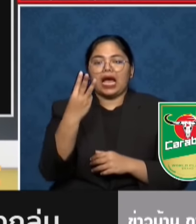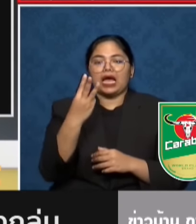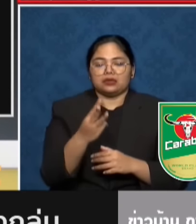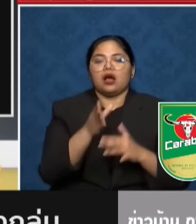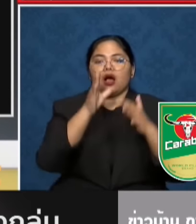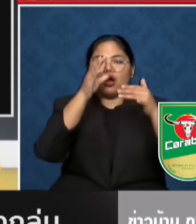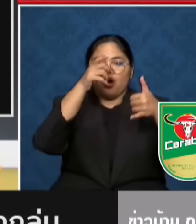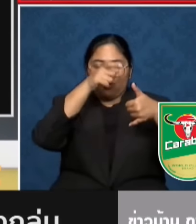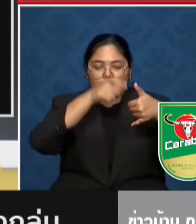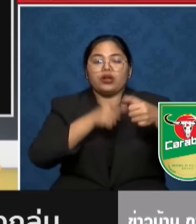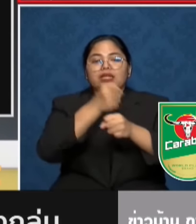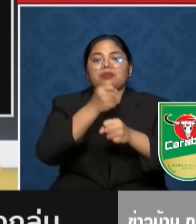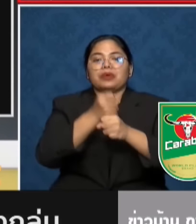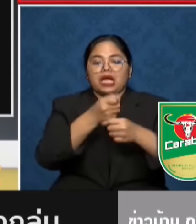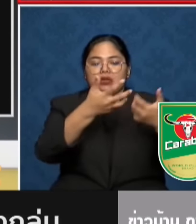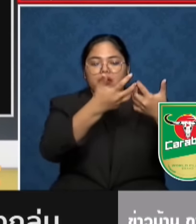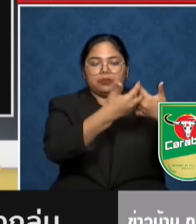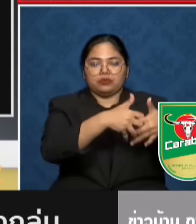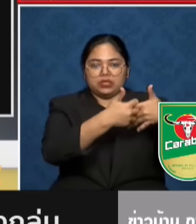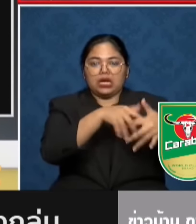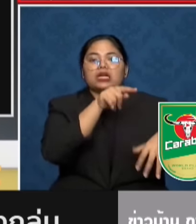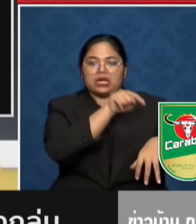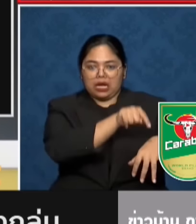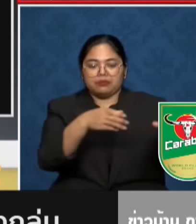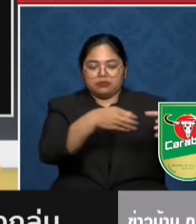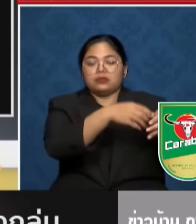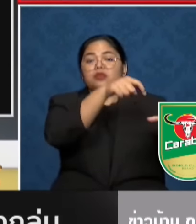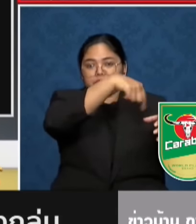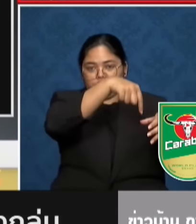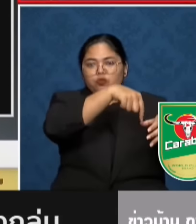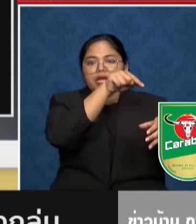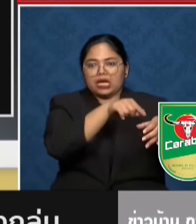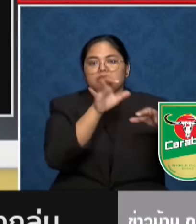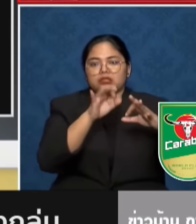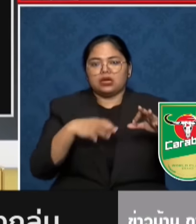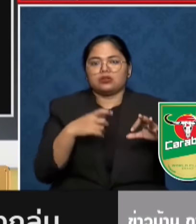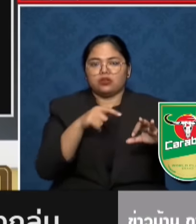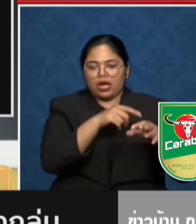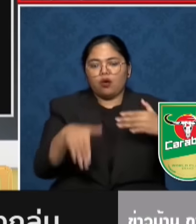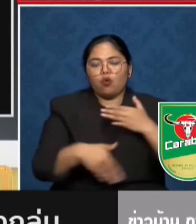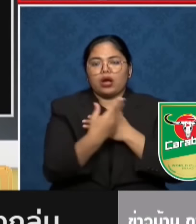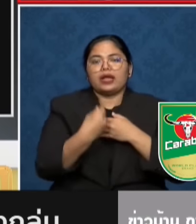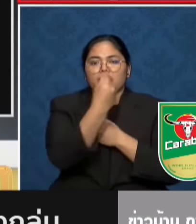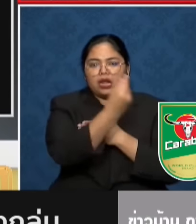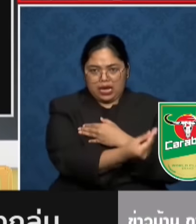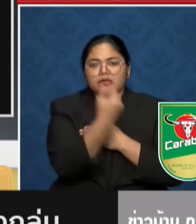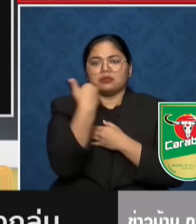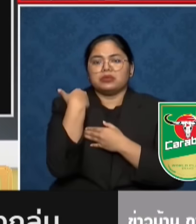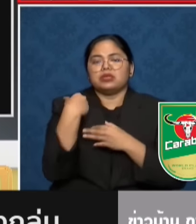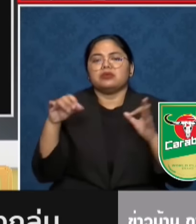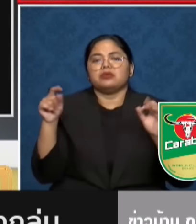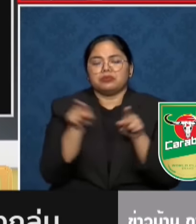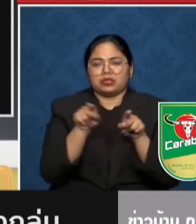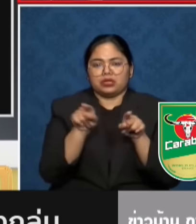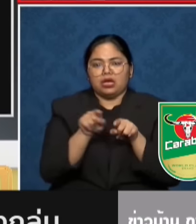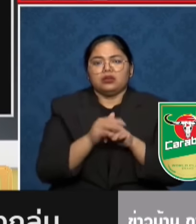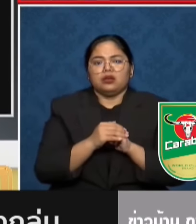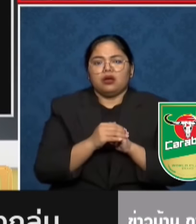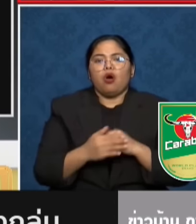จทย์หรือเปล่านะตั้งขึ้นมาเพื่อใครบางคนหรือเปล่าแกก็ตั้งคำถามไปว่าสุดท้ายคือมันกลายเป็นงานอีเวนต์อย่างเดียวหรือเปล่า ครับ สำหรับเรื่องซอฟต์พาวเวอ